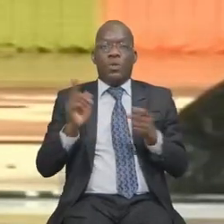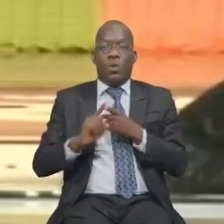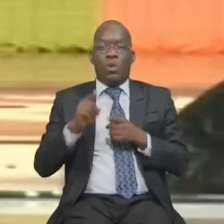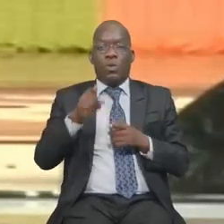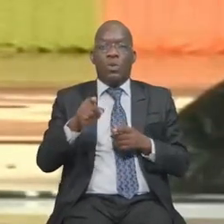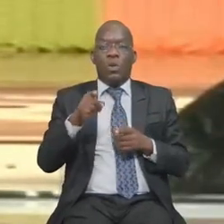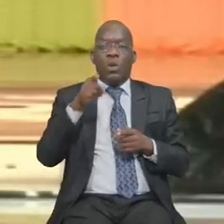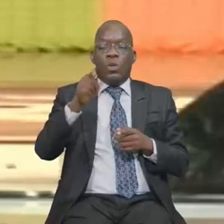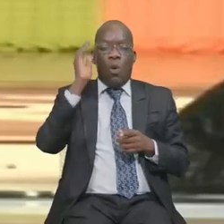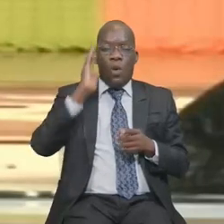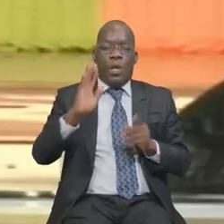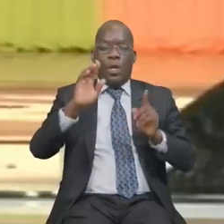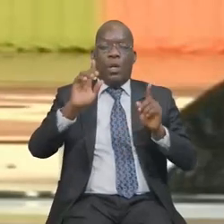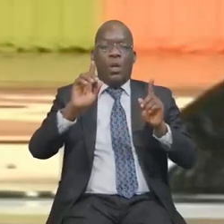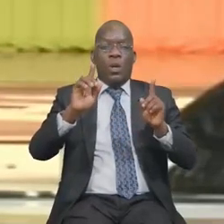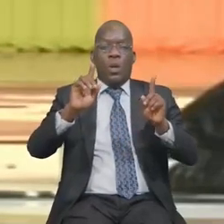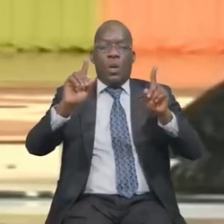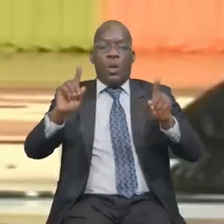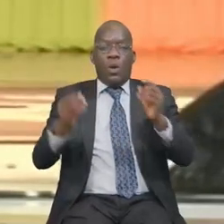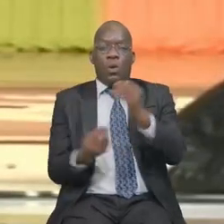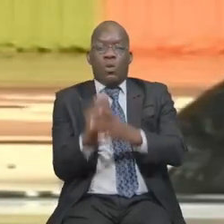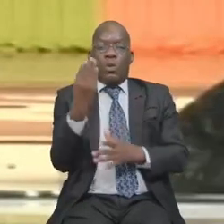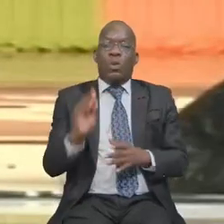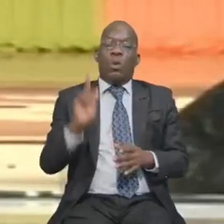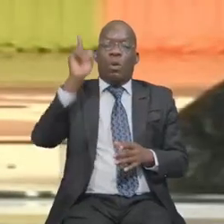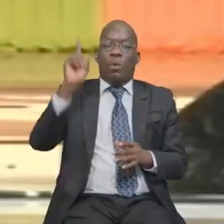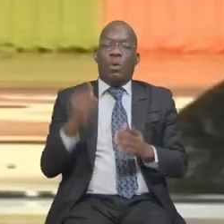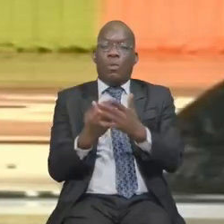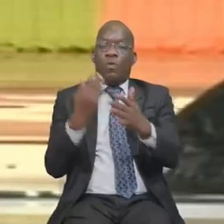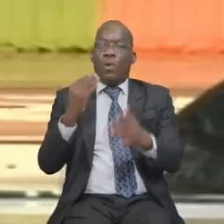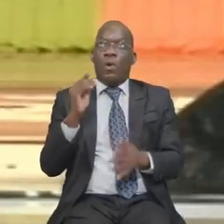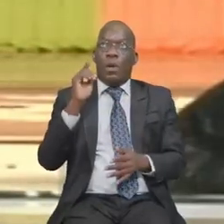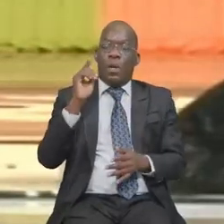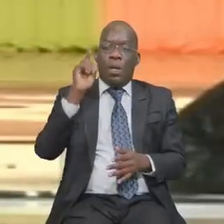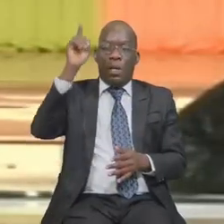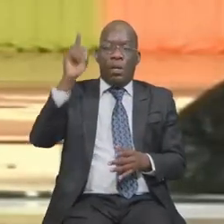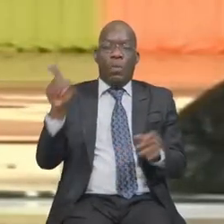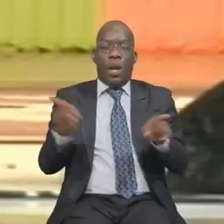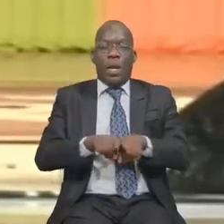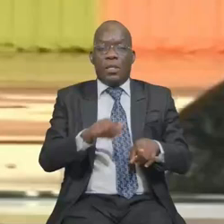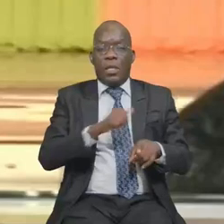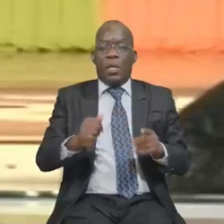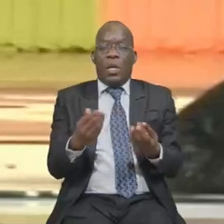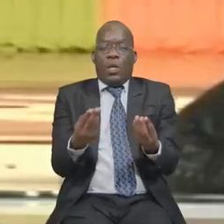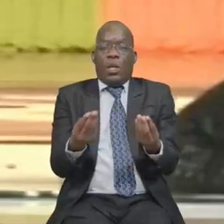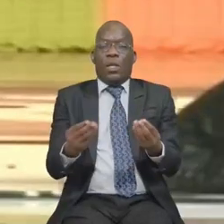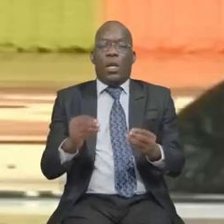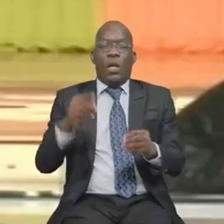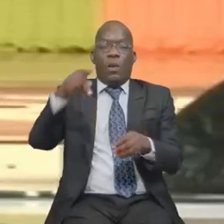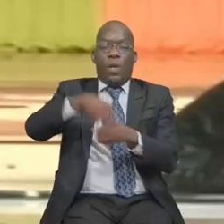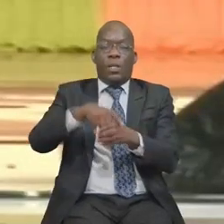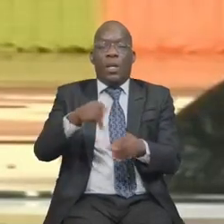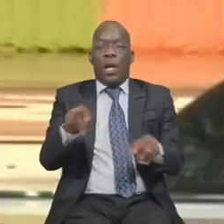se lèvera, il s'est élevé devant lui, verset 2, comme une faible plante, comme un rejeton qui sort d'une